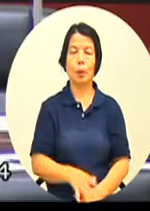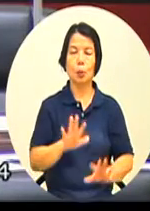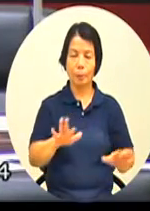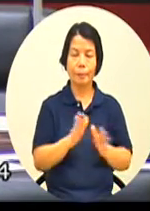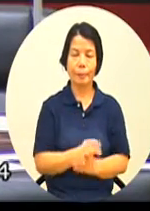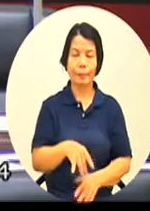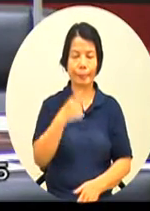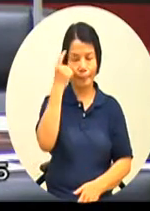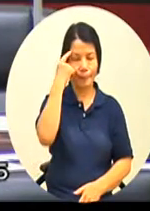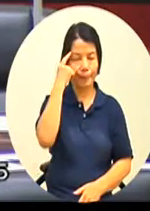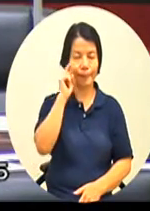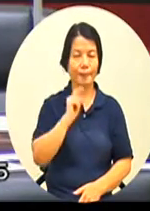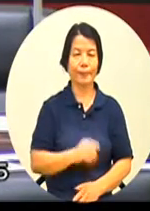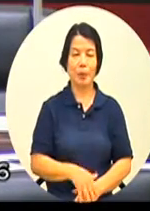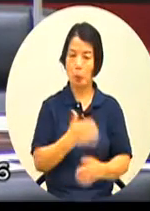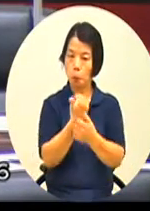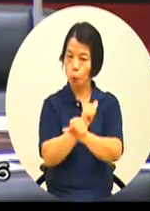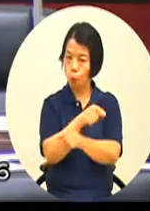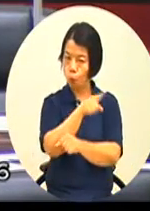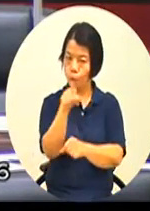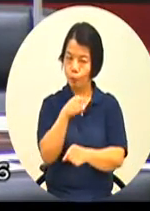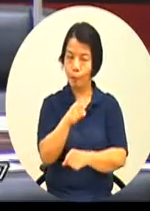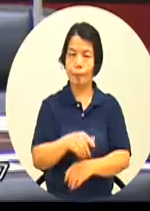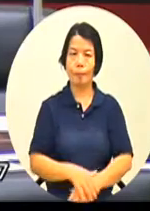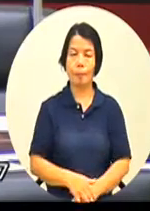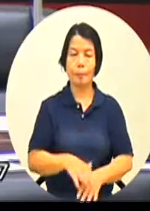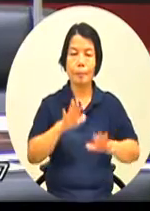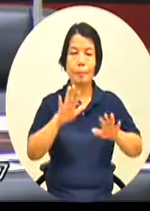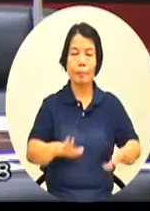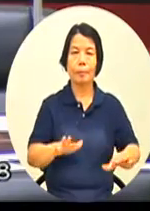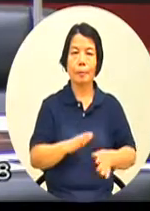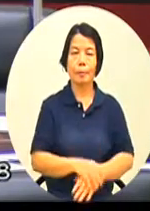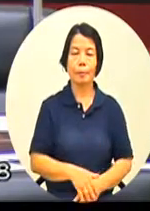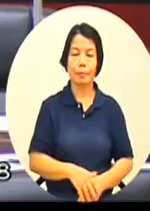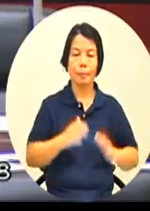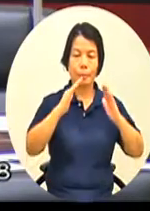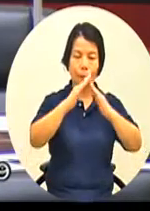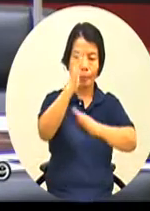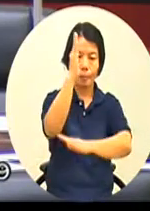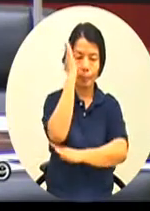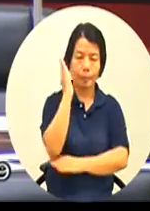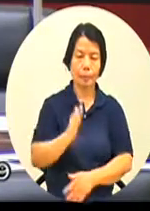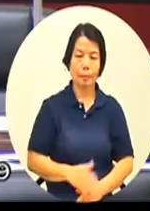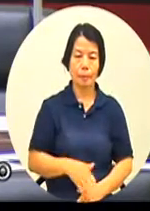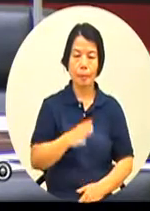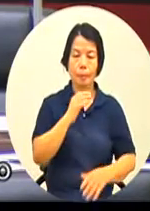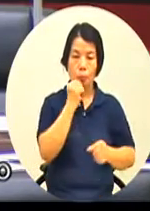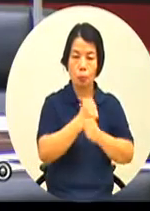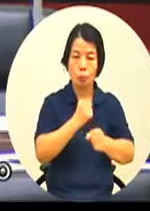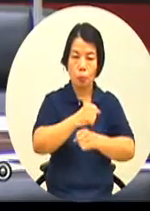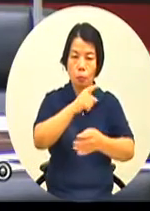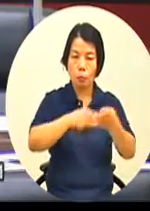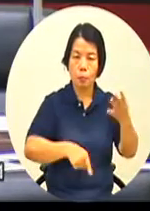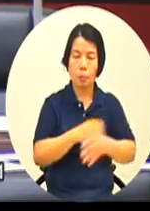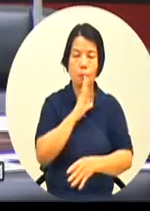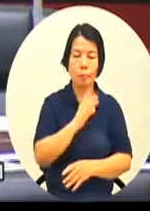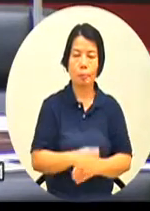转弯，来考大家一个问题，当今的市政府是不是做事只要合